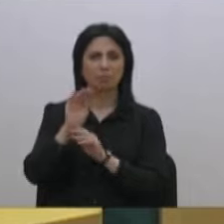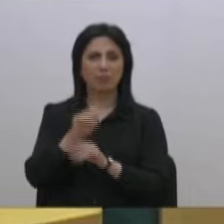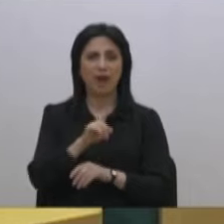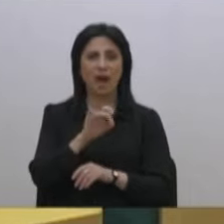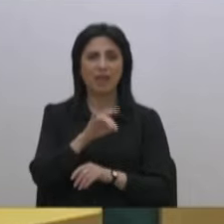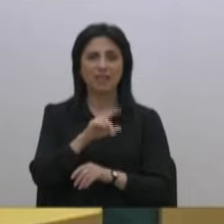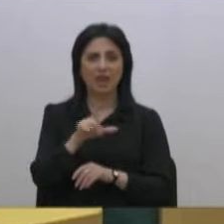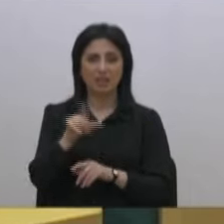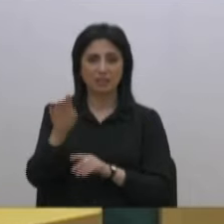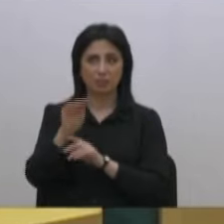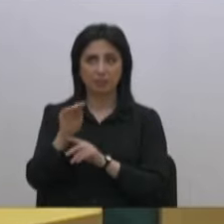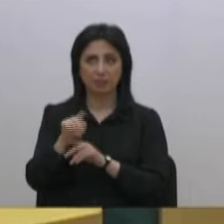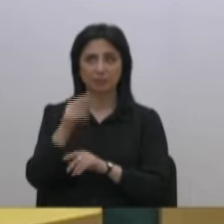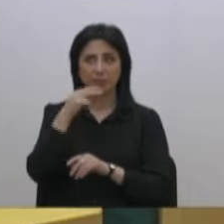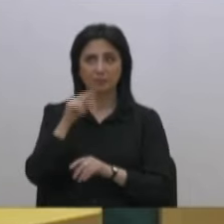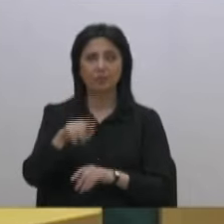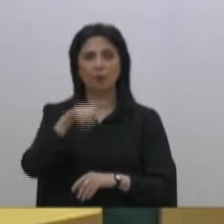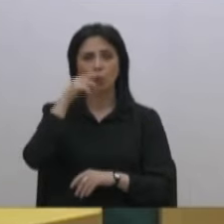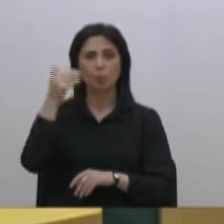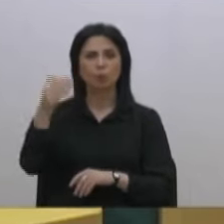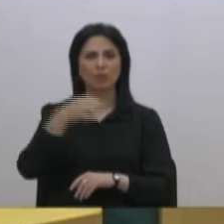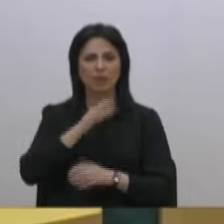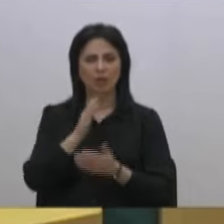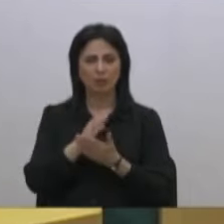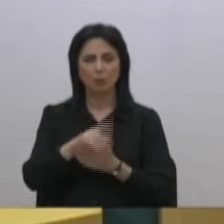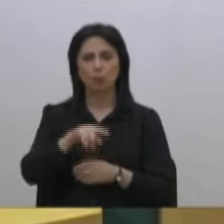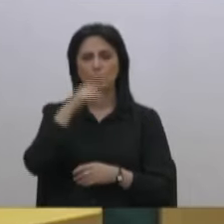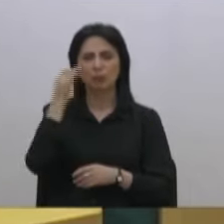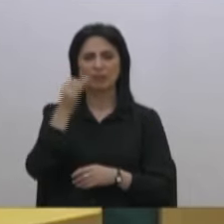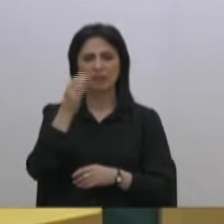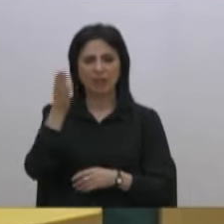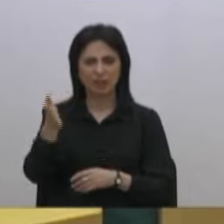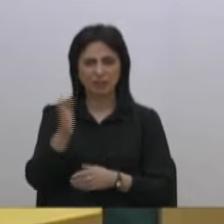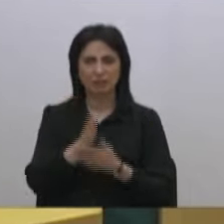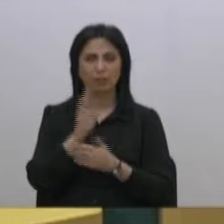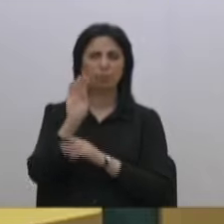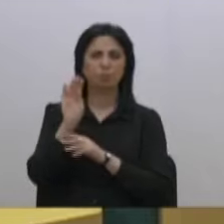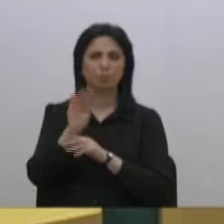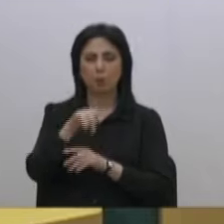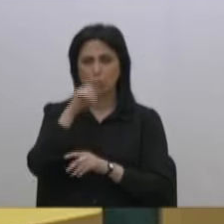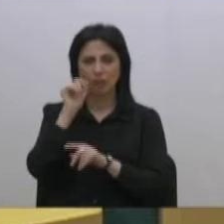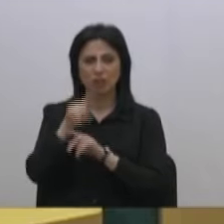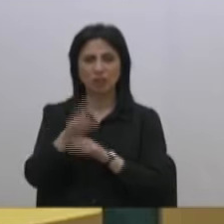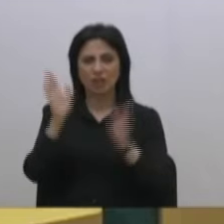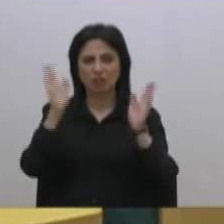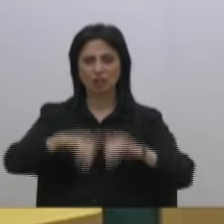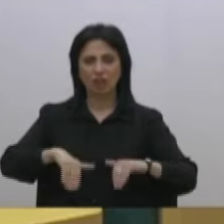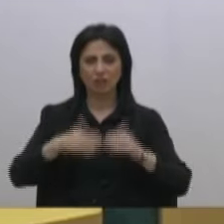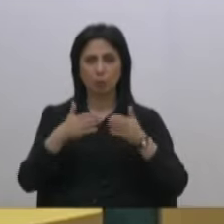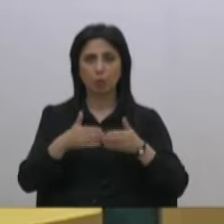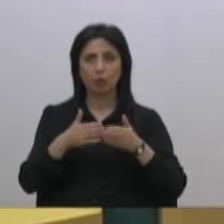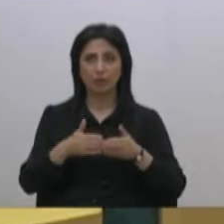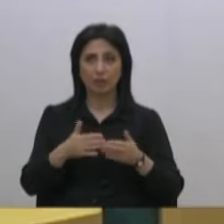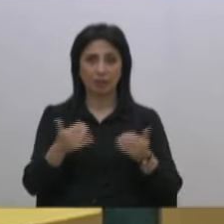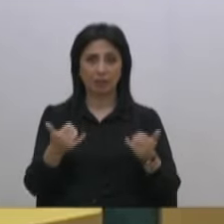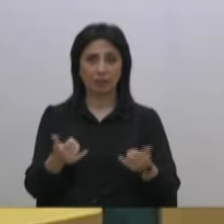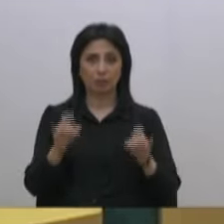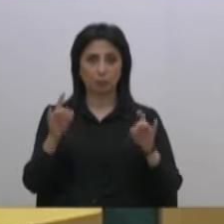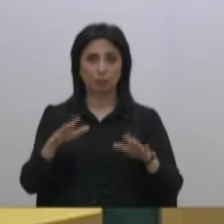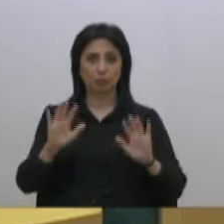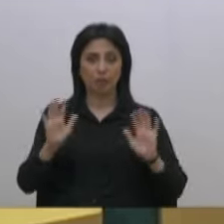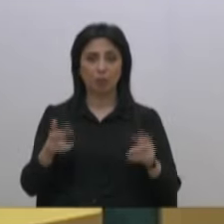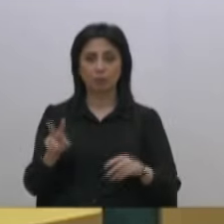მას აბრალებდნენ, რომ არის რუსეთის აგენტი, რუსული ინტერესები გაატარა, რუსეთის დაკვეთით ჩააგდო პორტი და დღეს უცებ